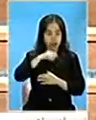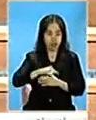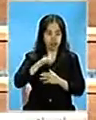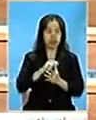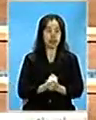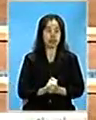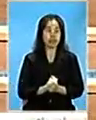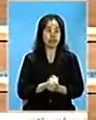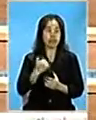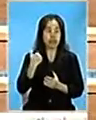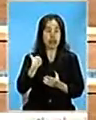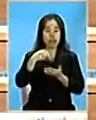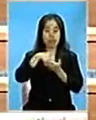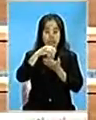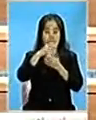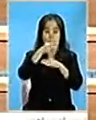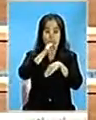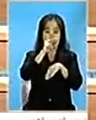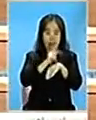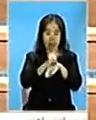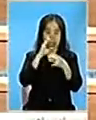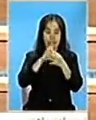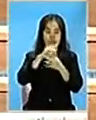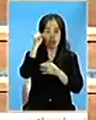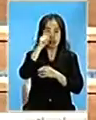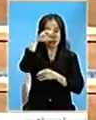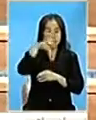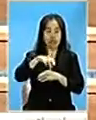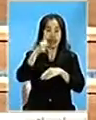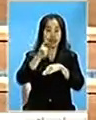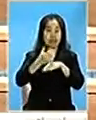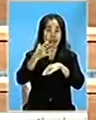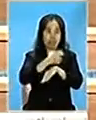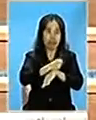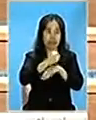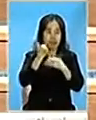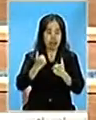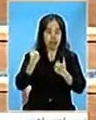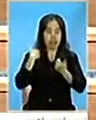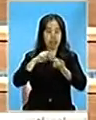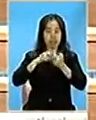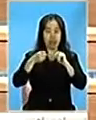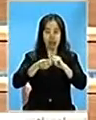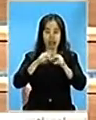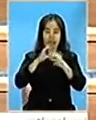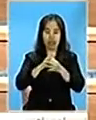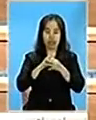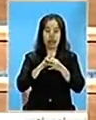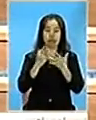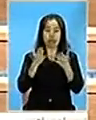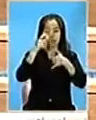ผมกราบเรียนท่านประธานไปยังสภาพัฒนาการเมืองว่าเรามีปัญหาเรื่องคนครับค